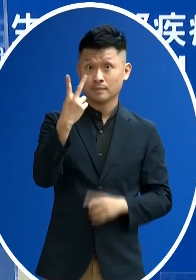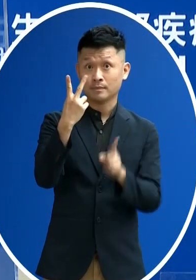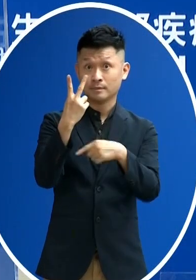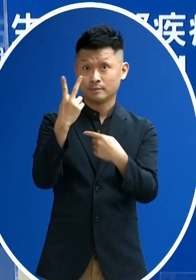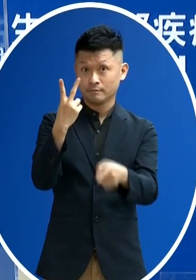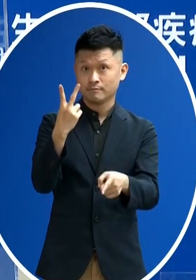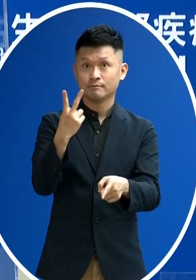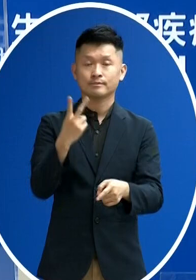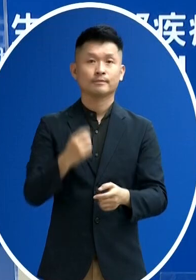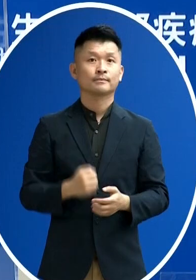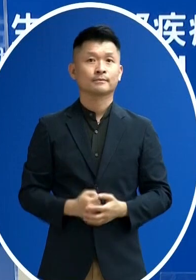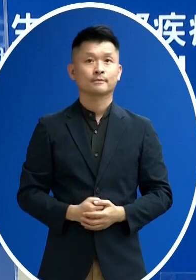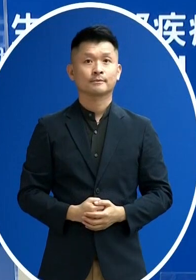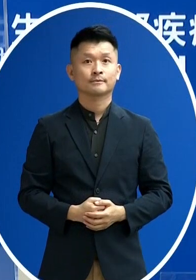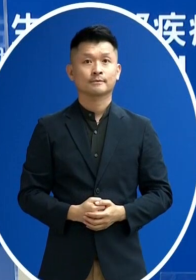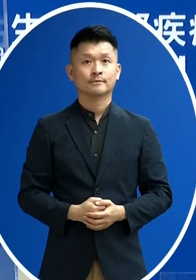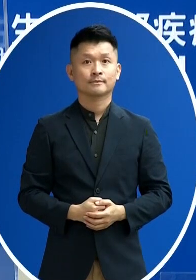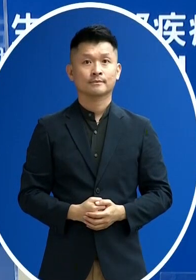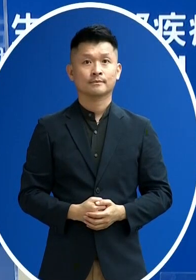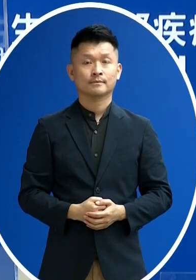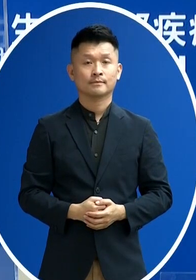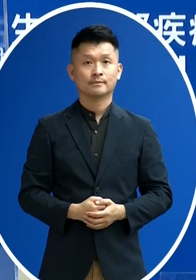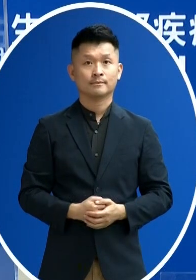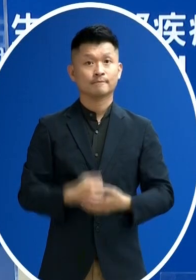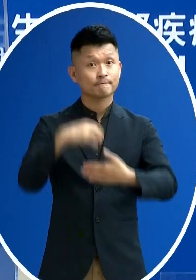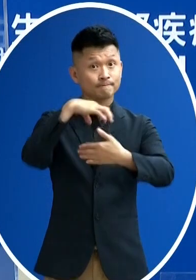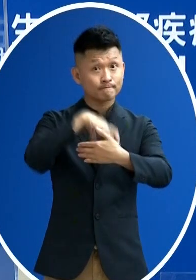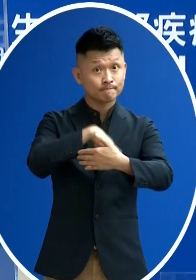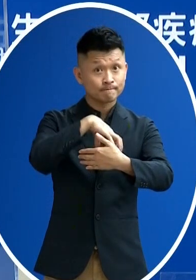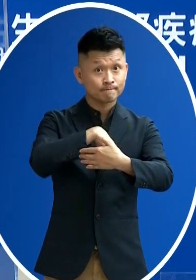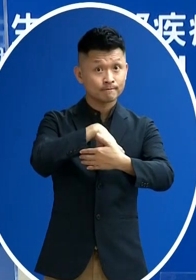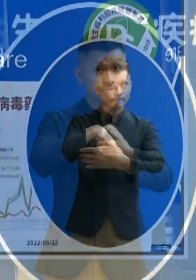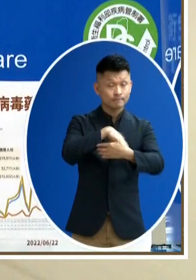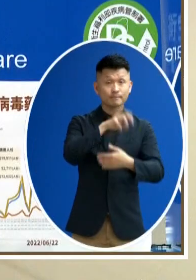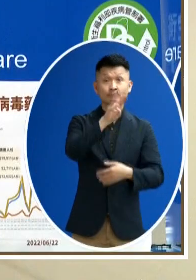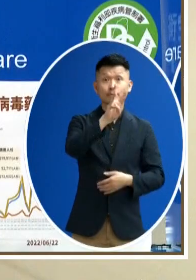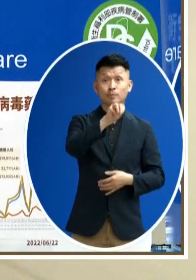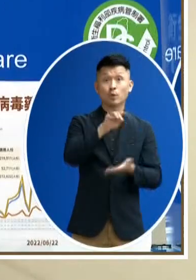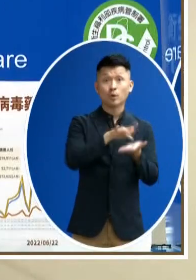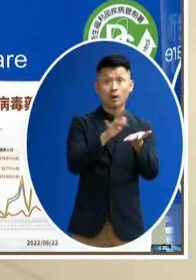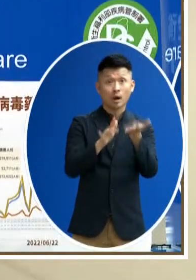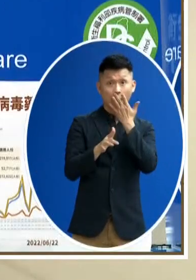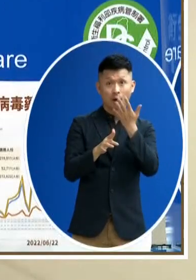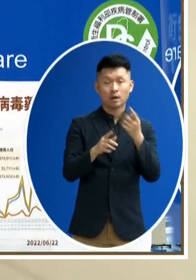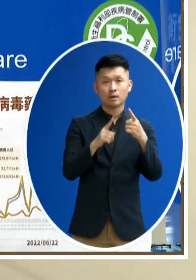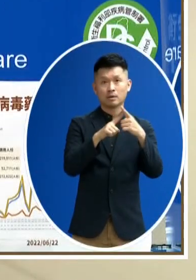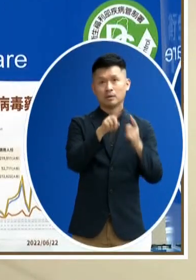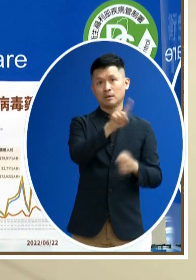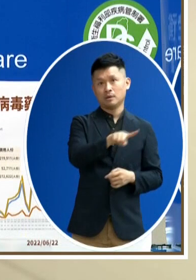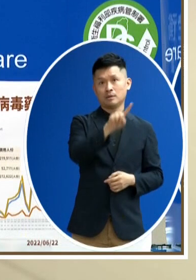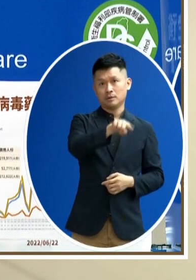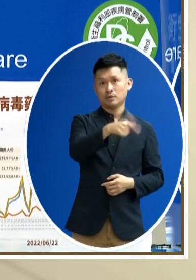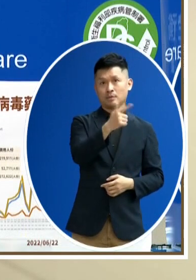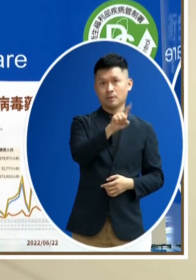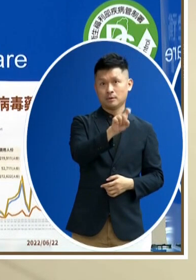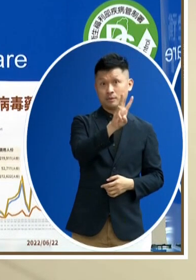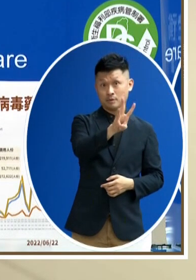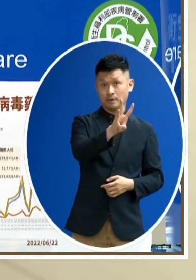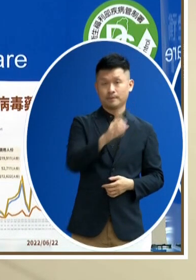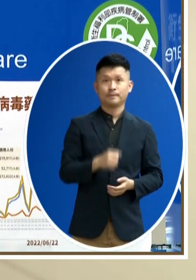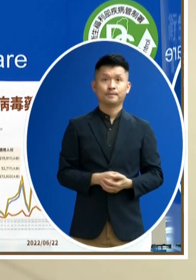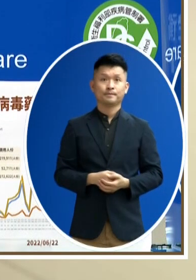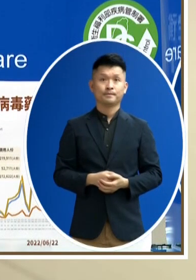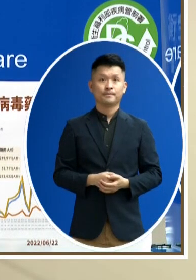个口服抗病毒药物，那其中莫拉皮拉韦是有1613人